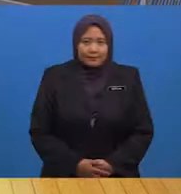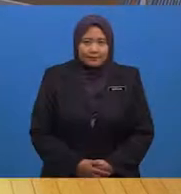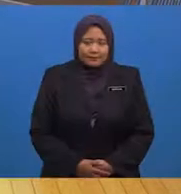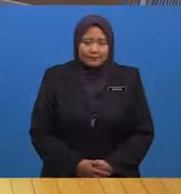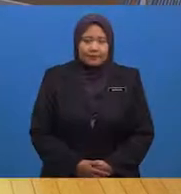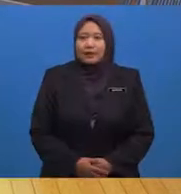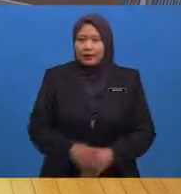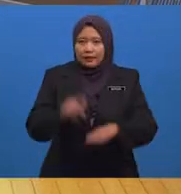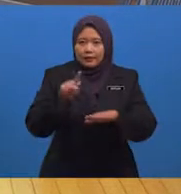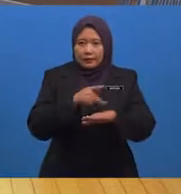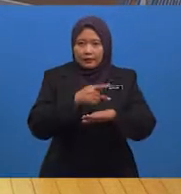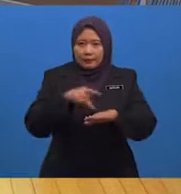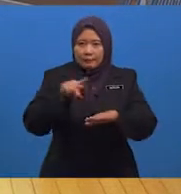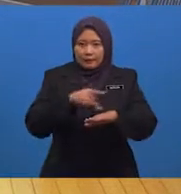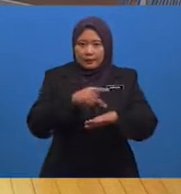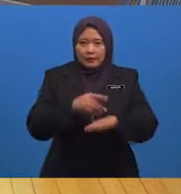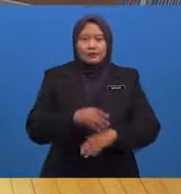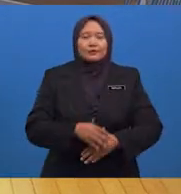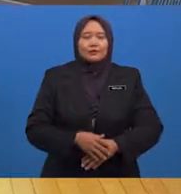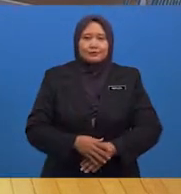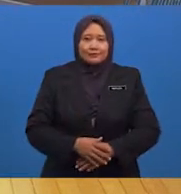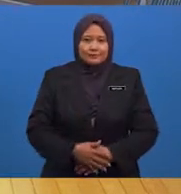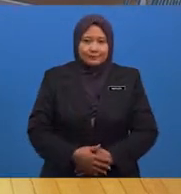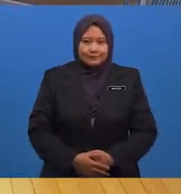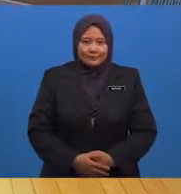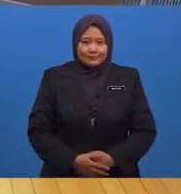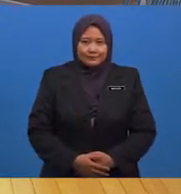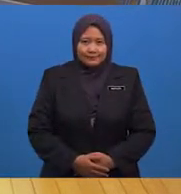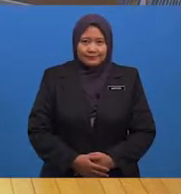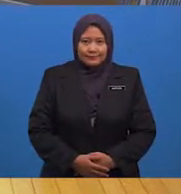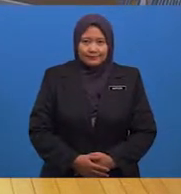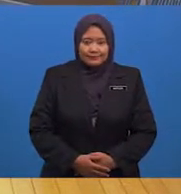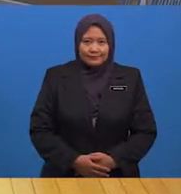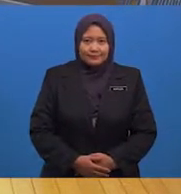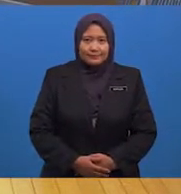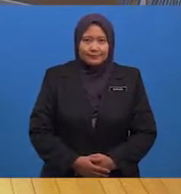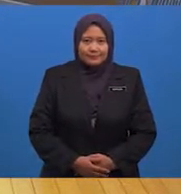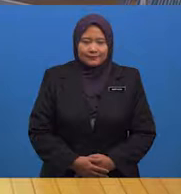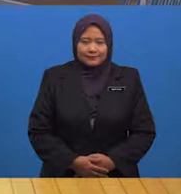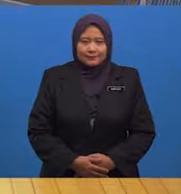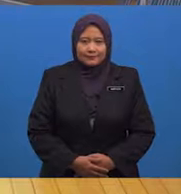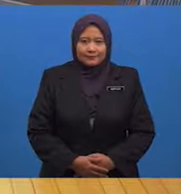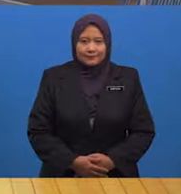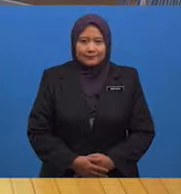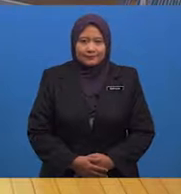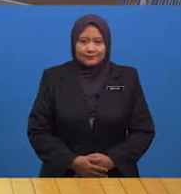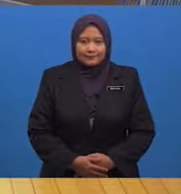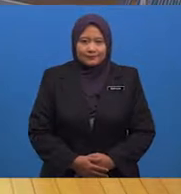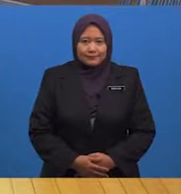mekar mengharum, bunga sengkuntum jatuh gugur dihinggap tempua. Pemanis